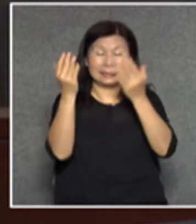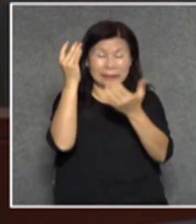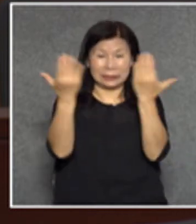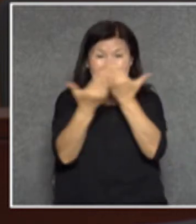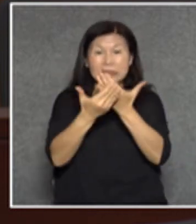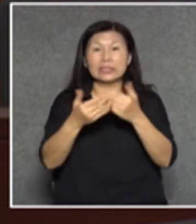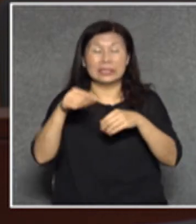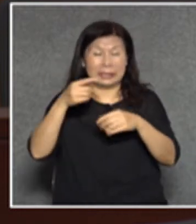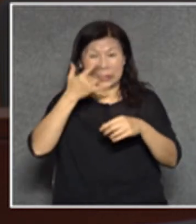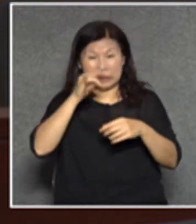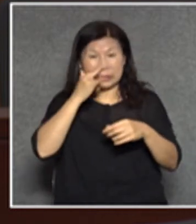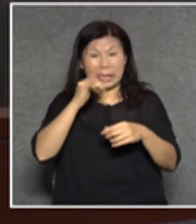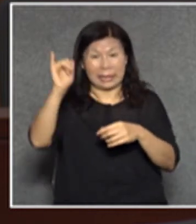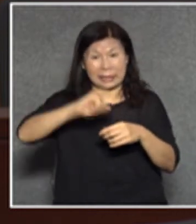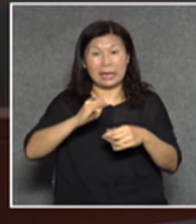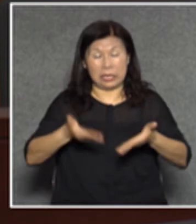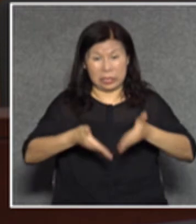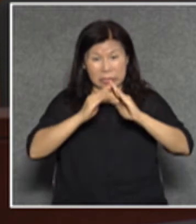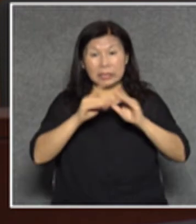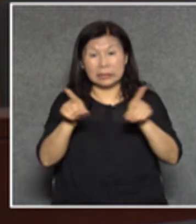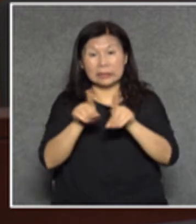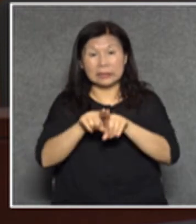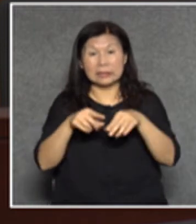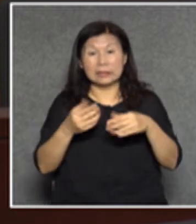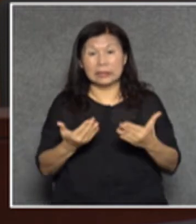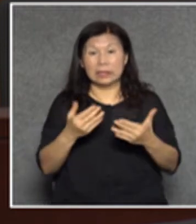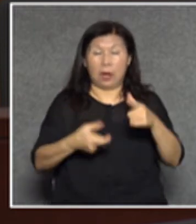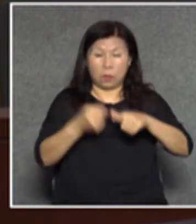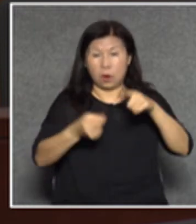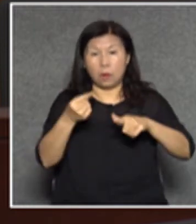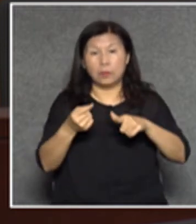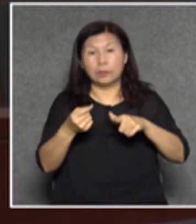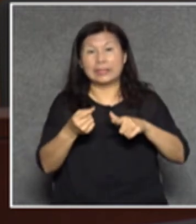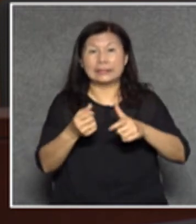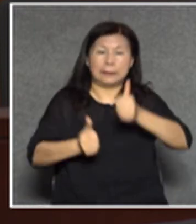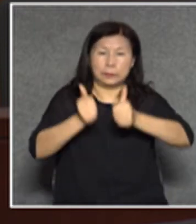嘅另外嘅兩個商營電台，係造成一個不公平嘅競爭情況，